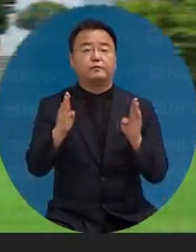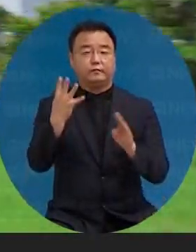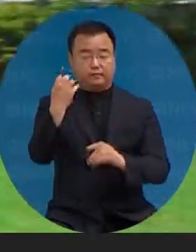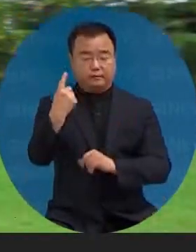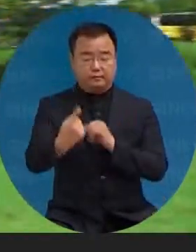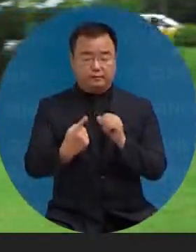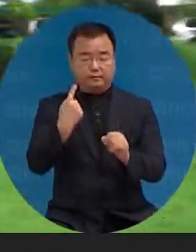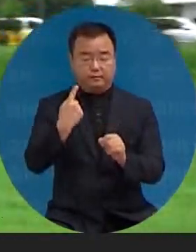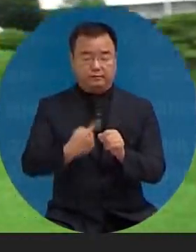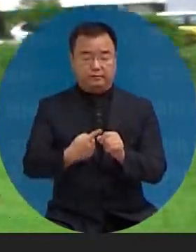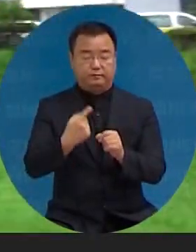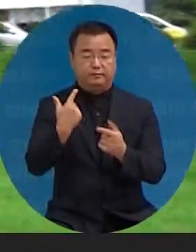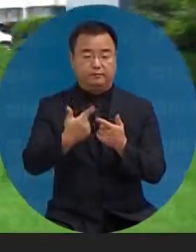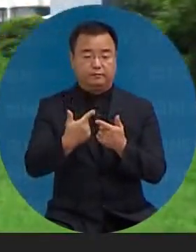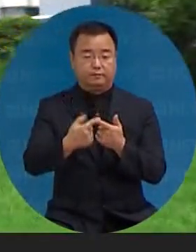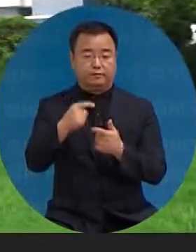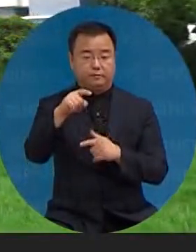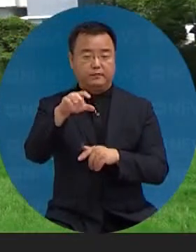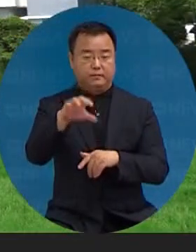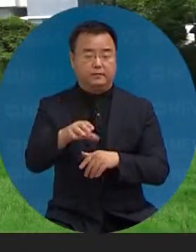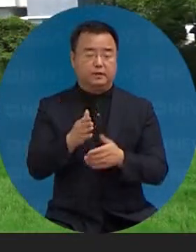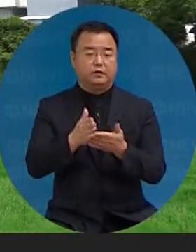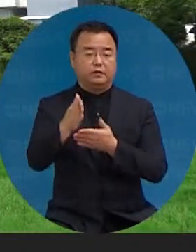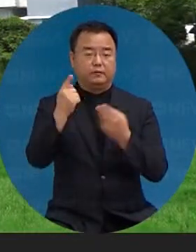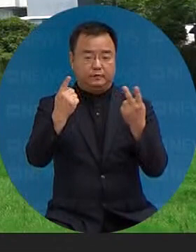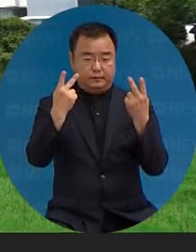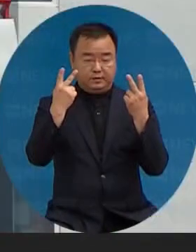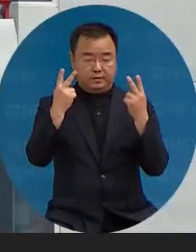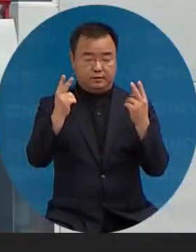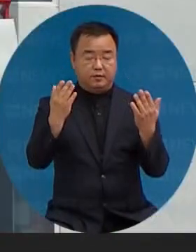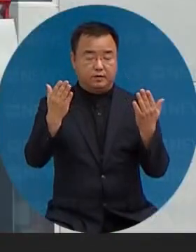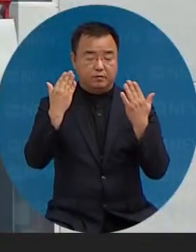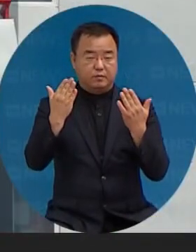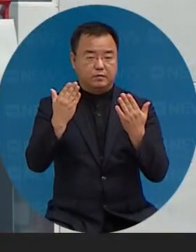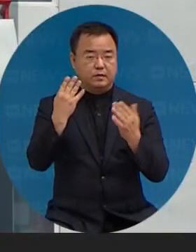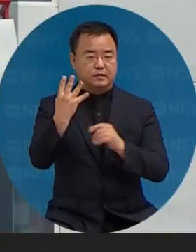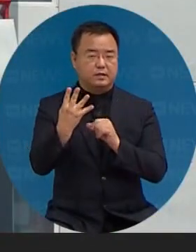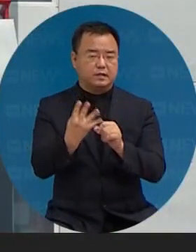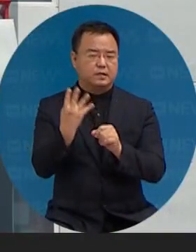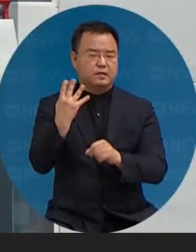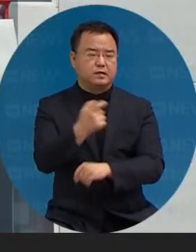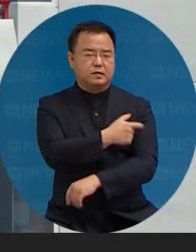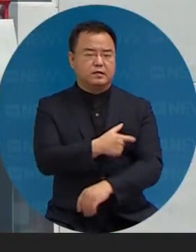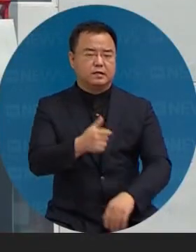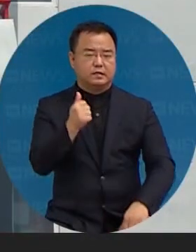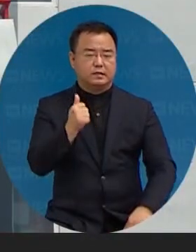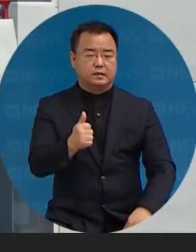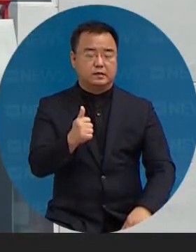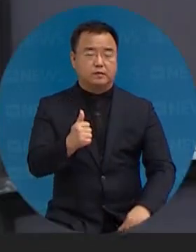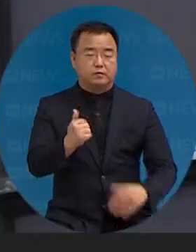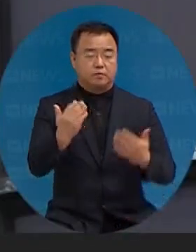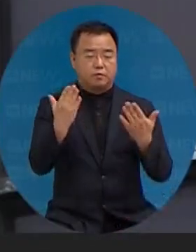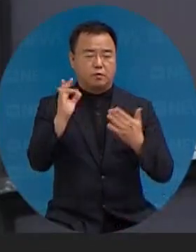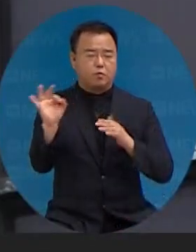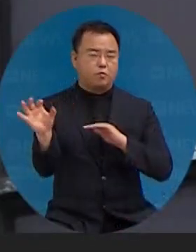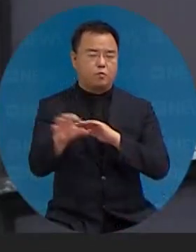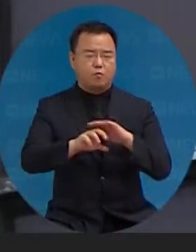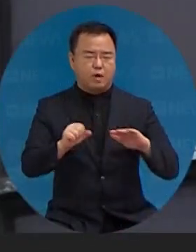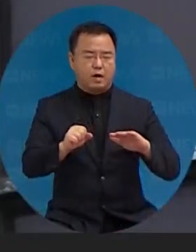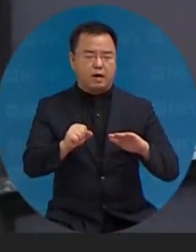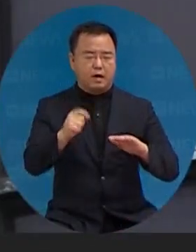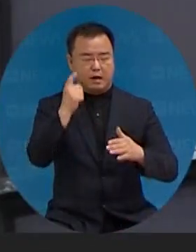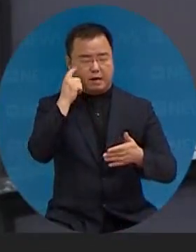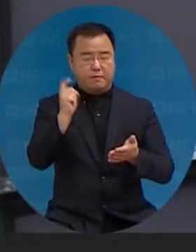부산 a 전문대학인 4년전 법인이 사장의 교비 횡령 이 적발된 뒤 재정지원 제한 대학으로 분류 됐습니다